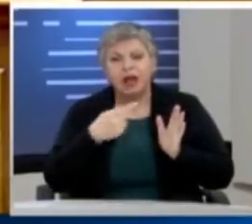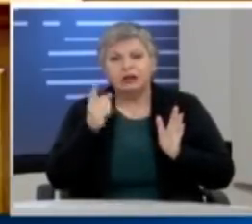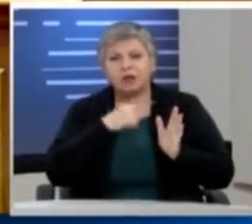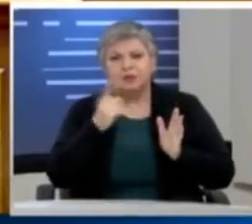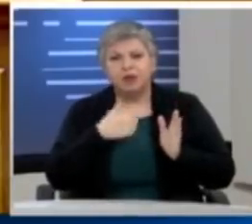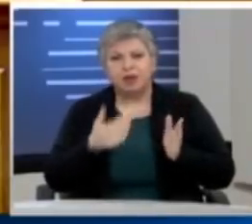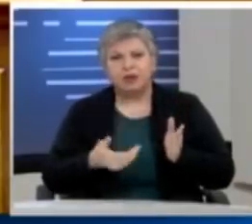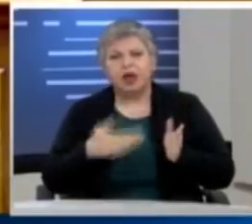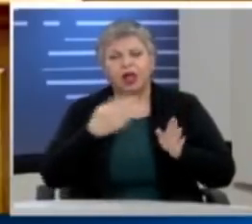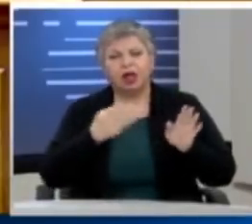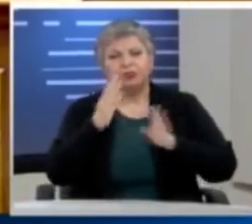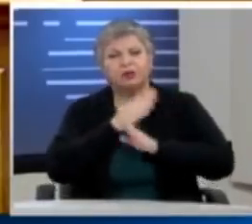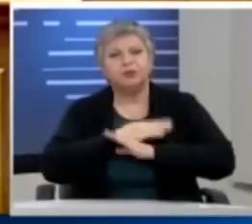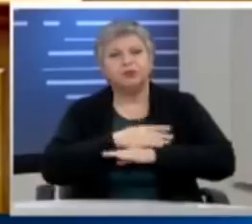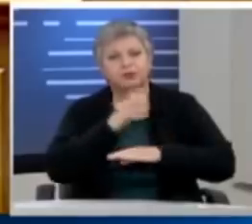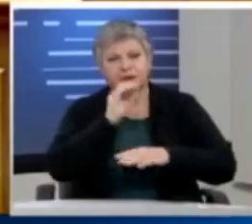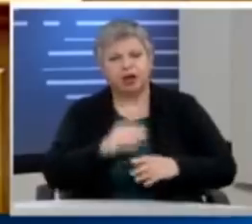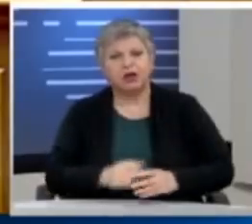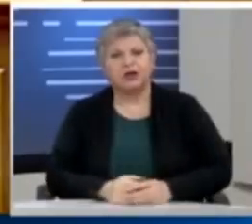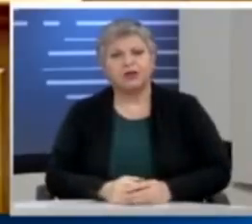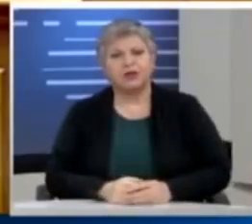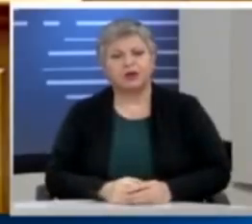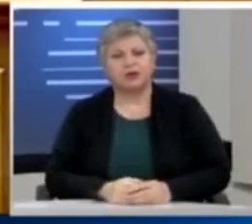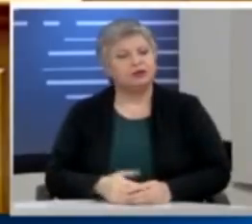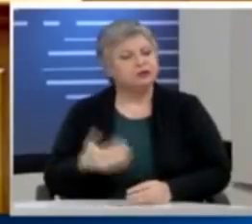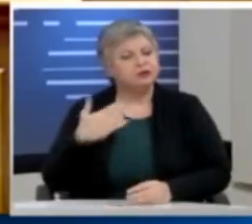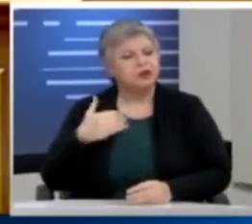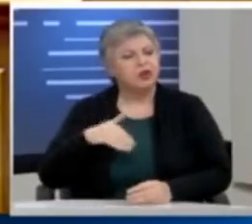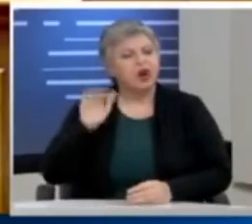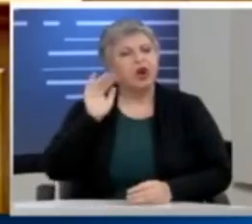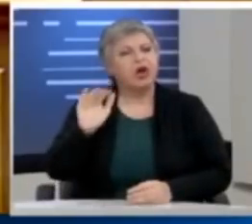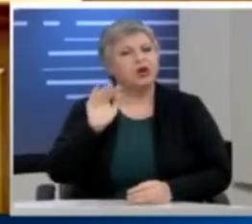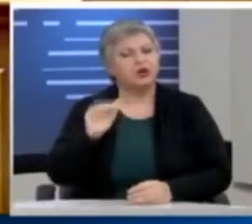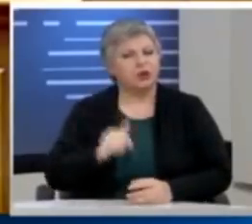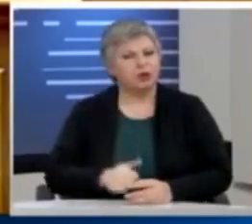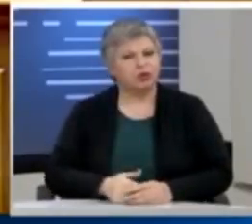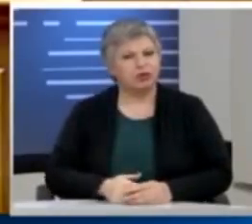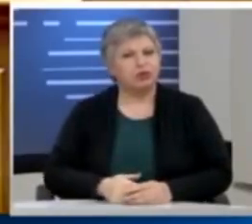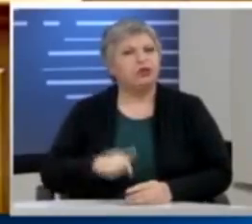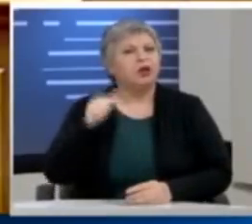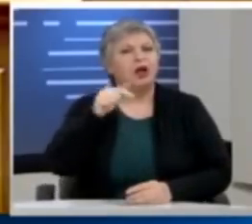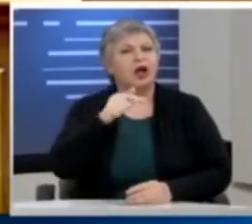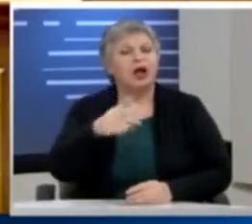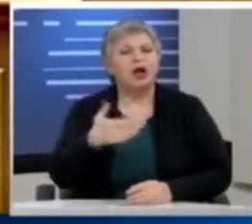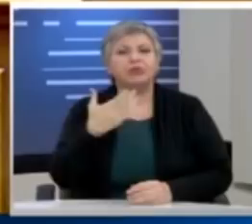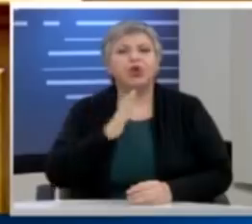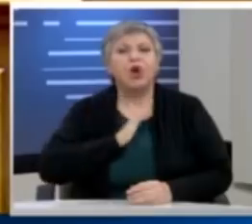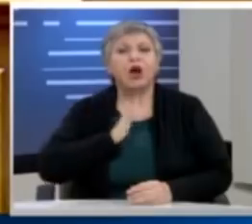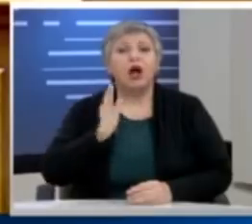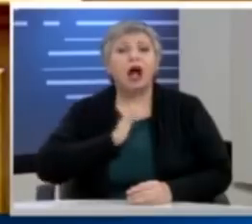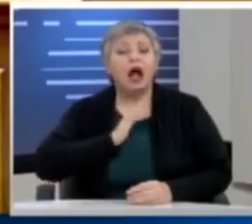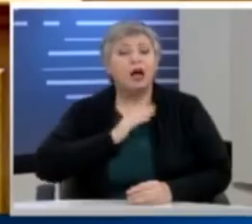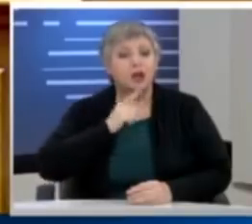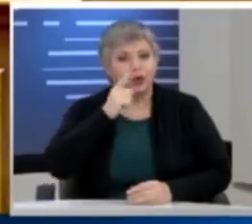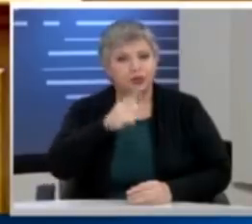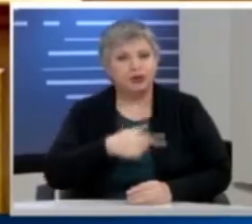κρύψετε την ουσία. Και για να έχουμε το καλό ερώτημα, από πού προκύπτει ότι ο λαός της γειτονικής χώρας θέλει